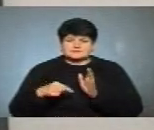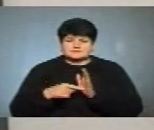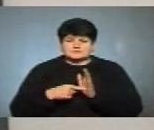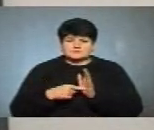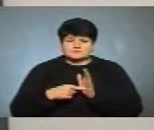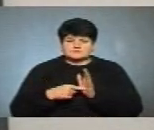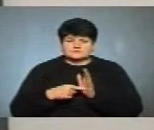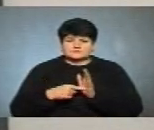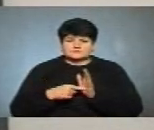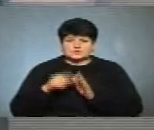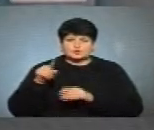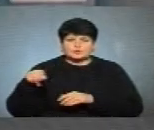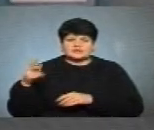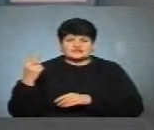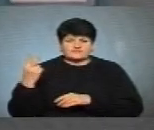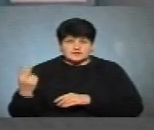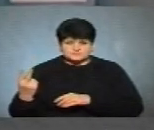комунальної лікарні номер 2.